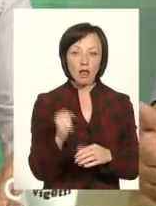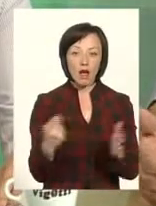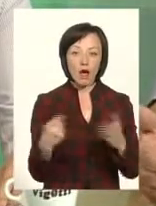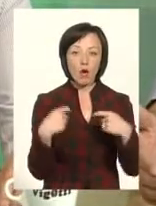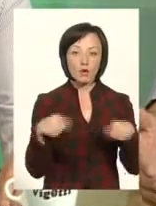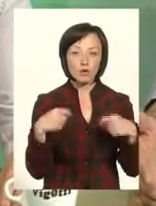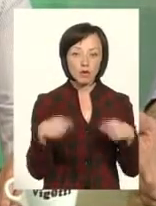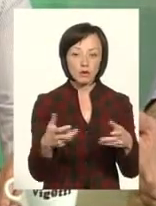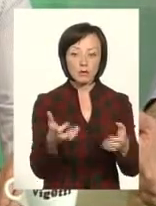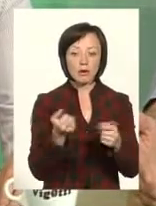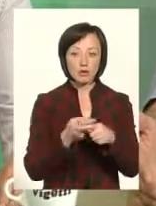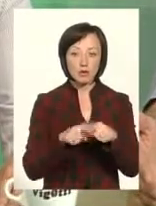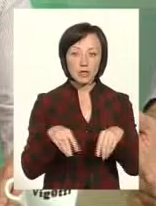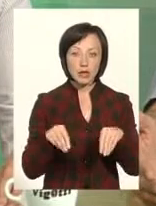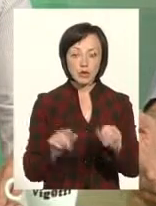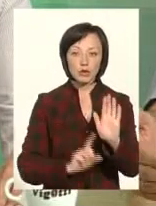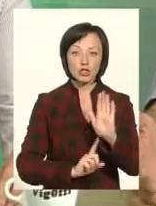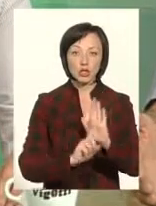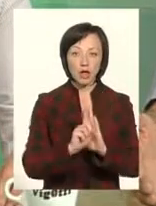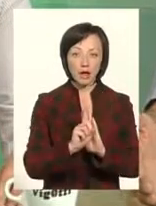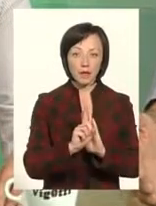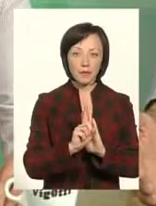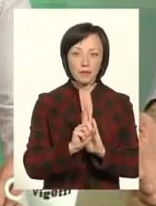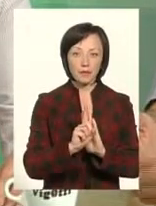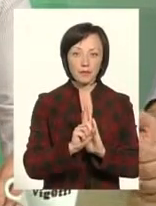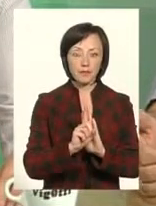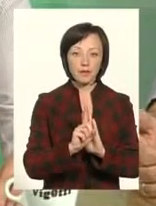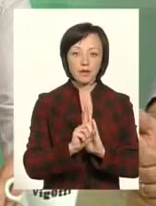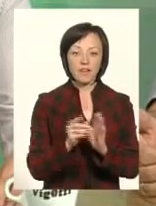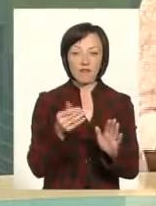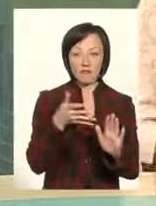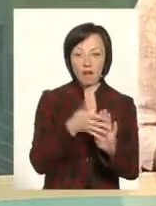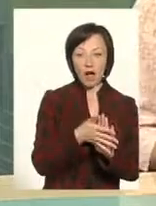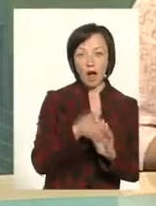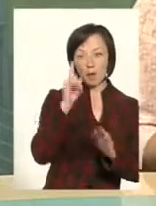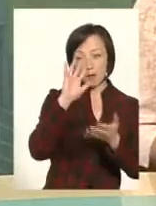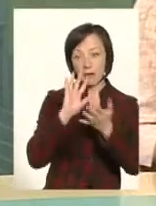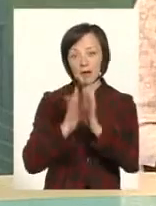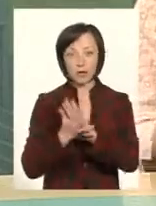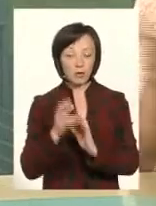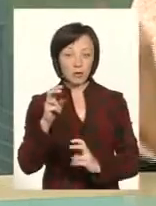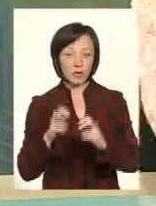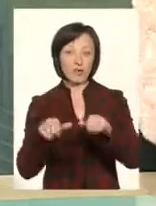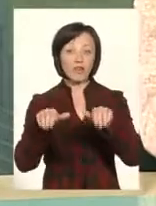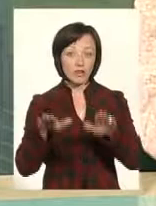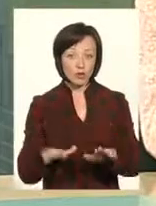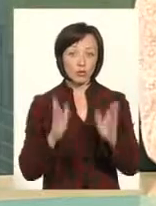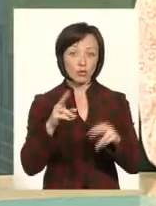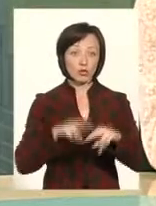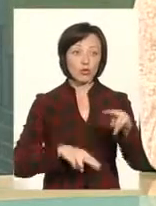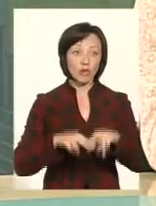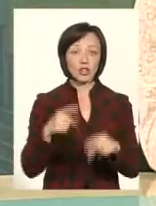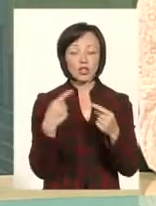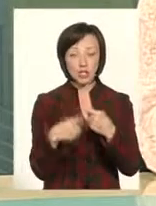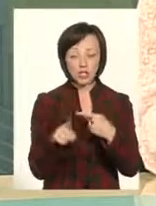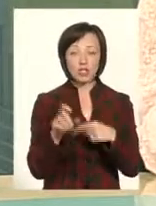аукціоні, бере цю земельну ділянку і починає її осваювати. Так? А потім передумало те підприємство і вирішило, що буде будувати